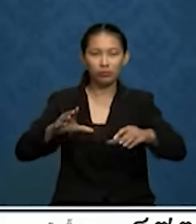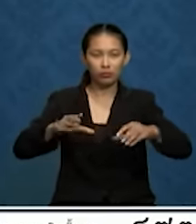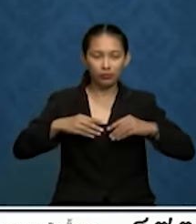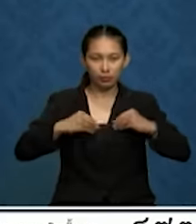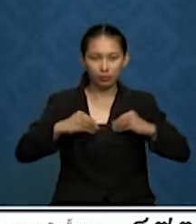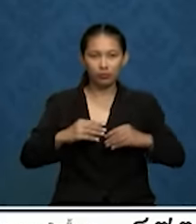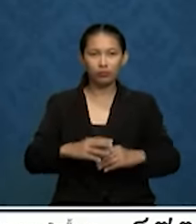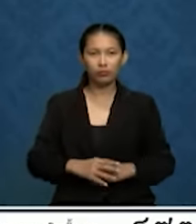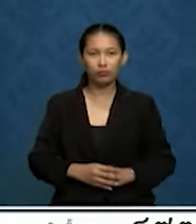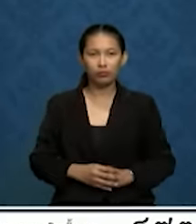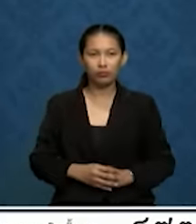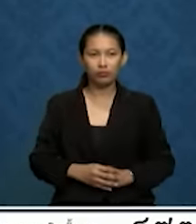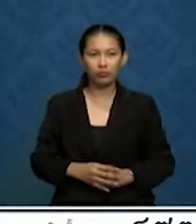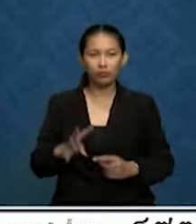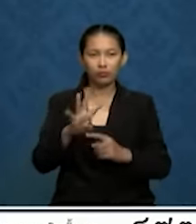อบครับ